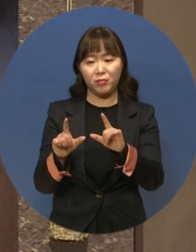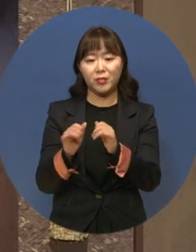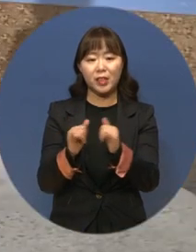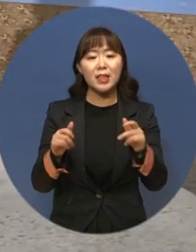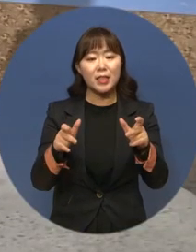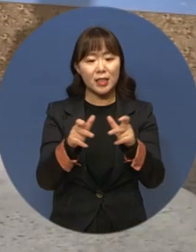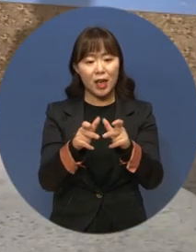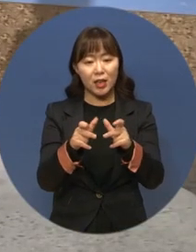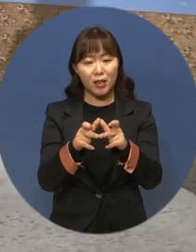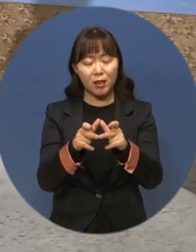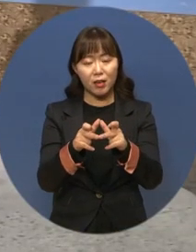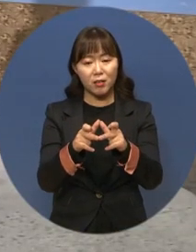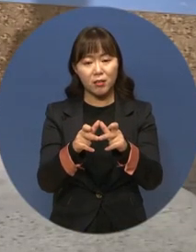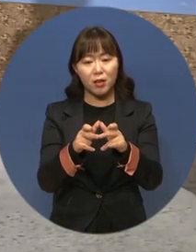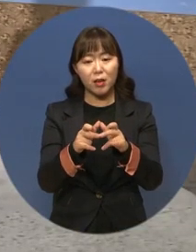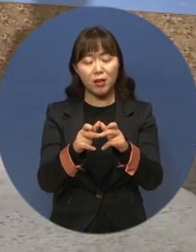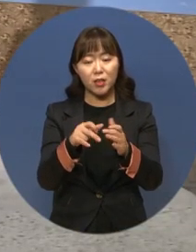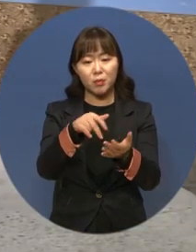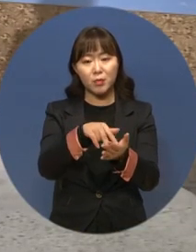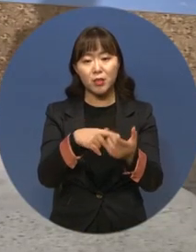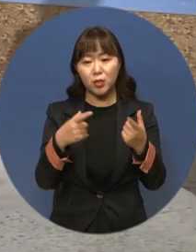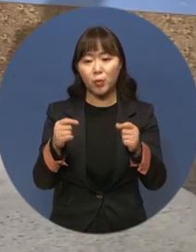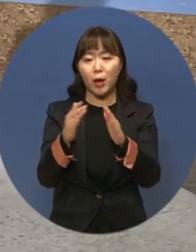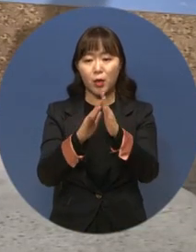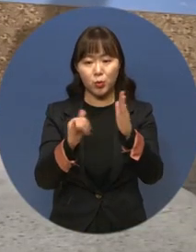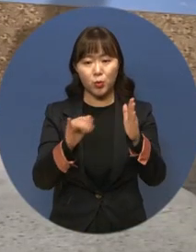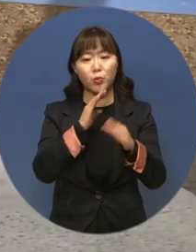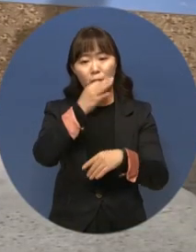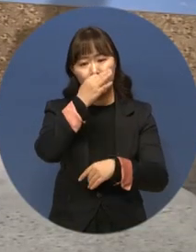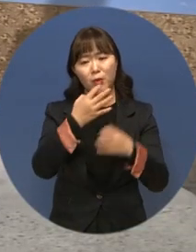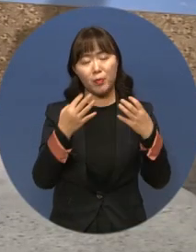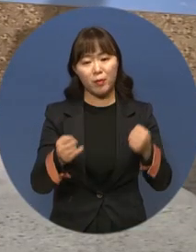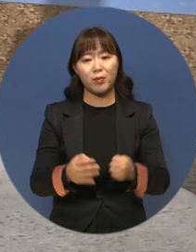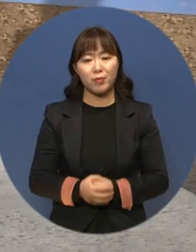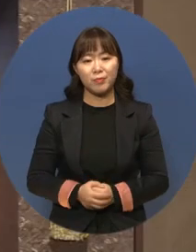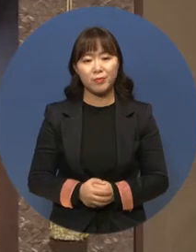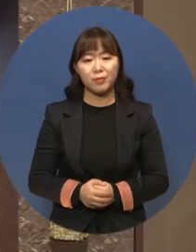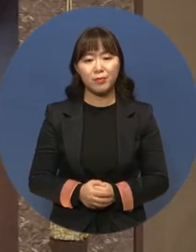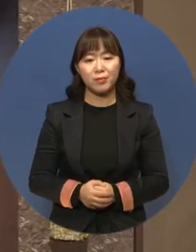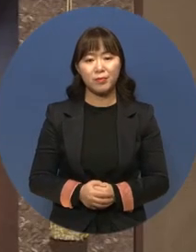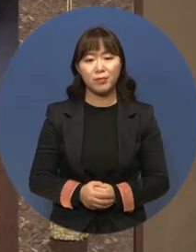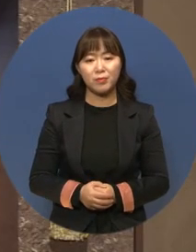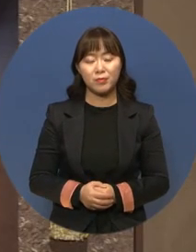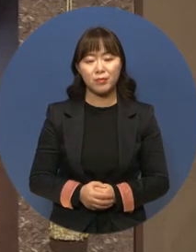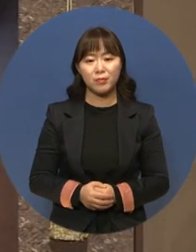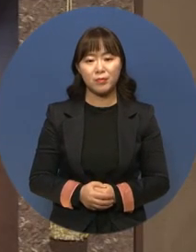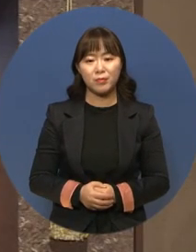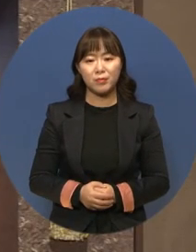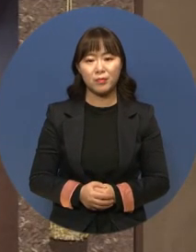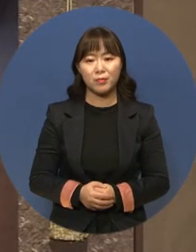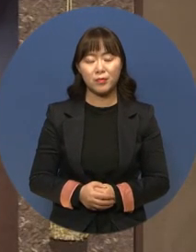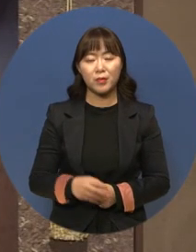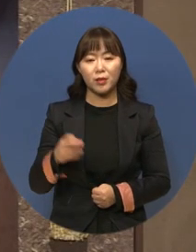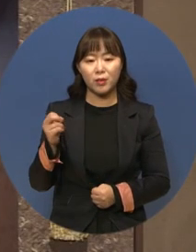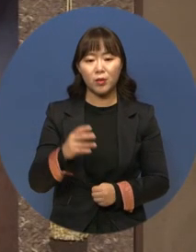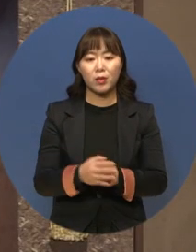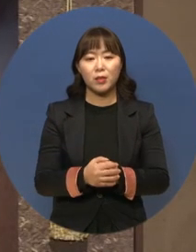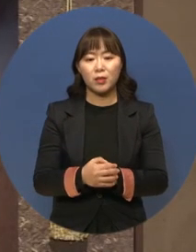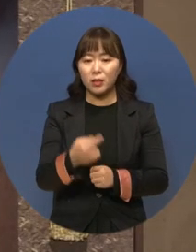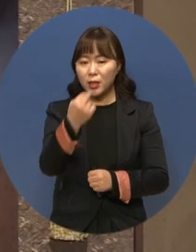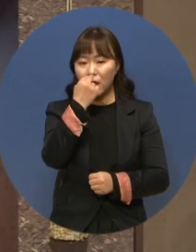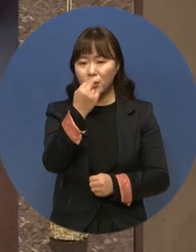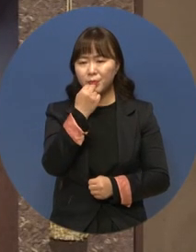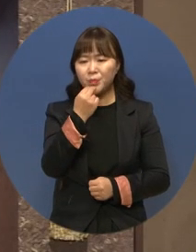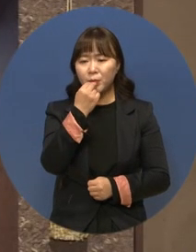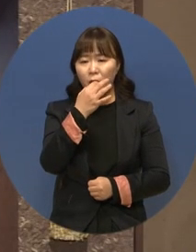못 얹혀줘. 당사자 못지않게 그 그렇죠. 가족분들도 예. 힘듦이 많으시죠? 많이죠. 많죠. 이제. 그리고 이제